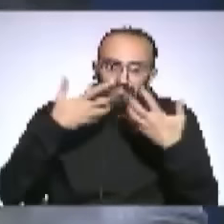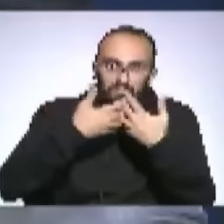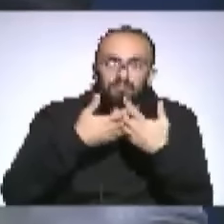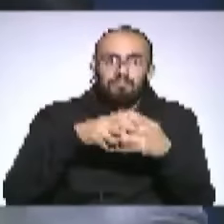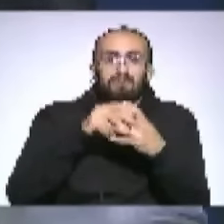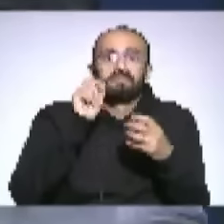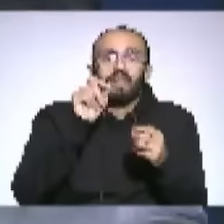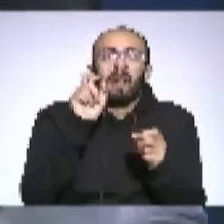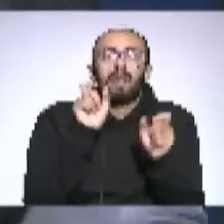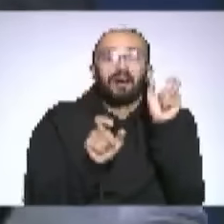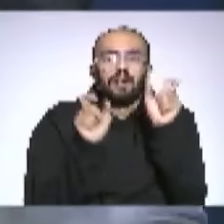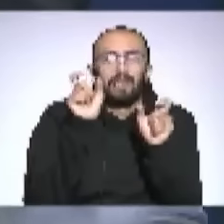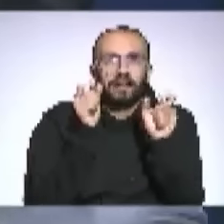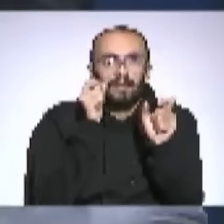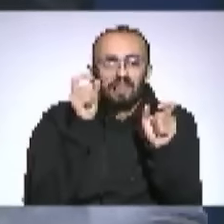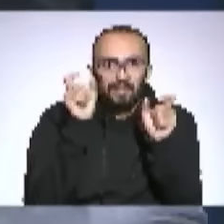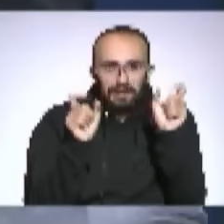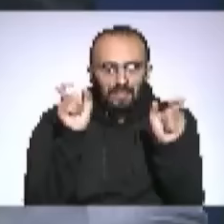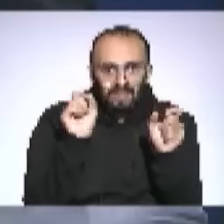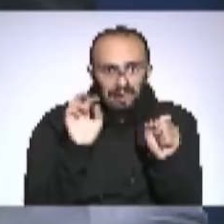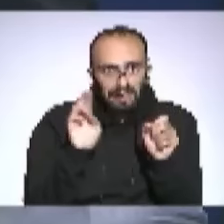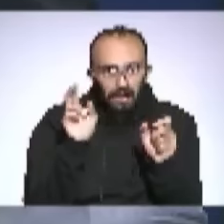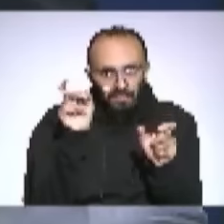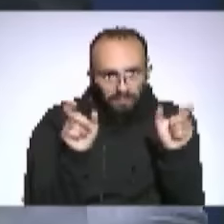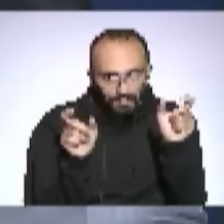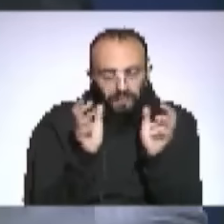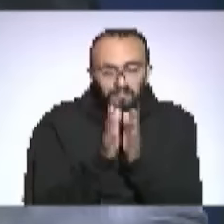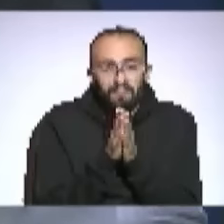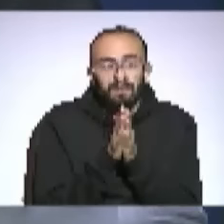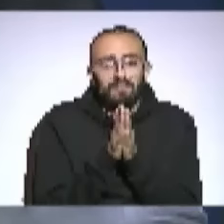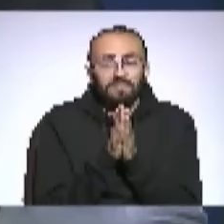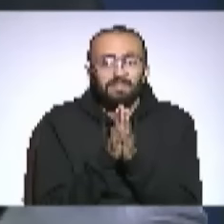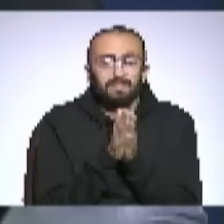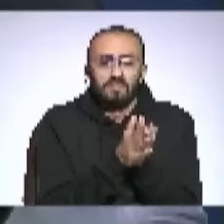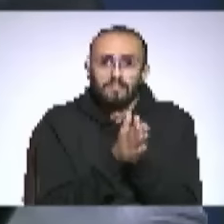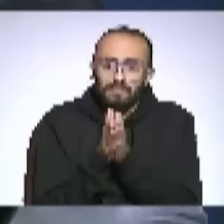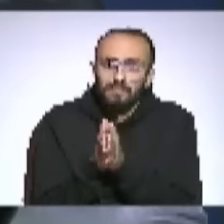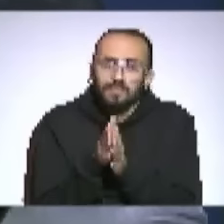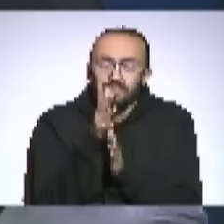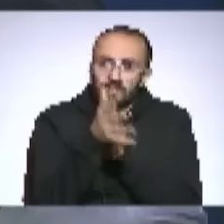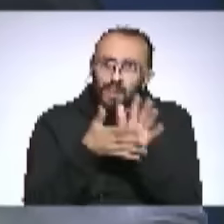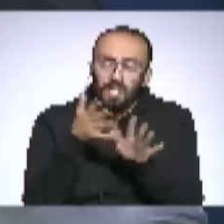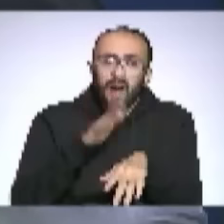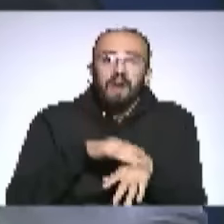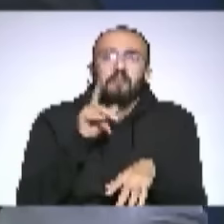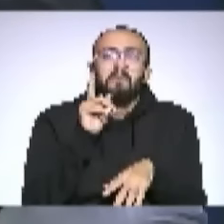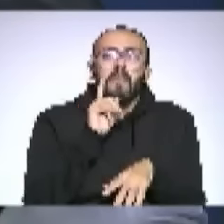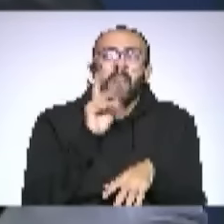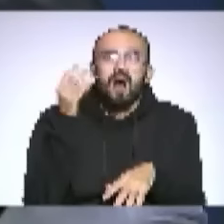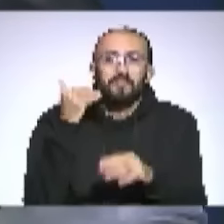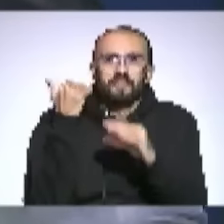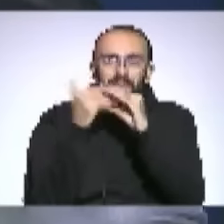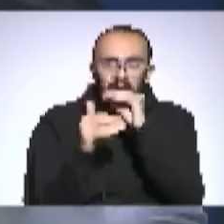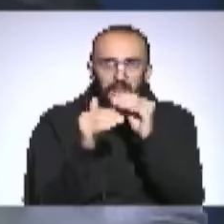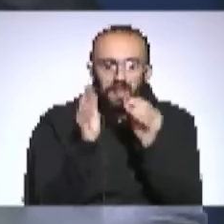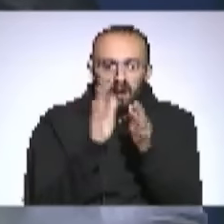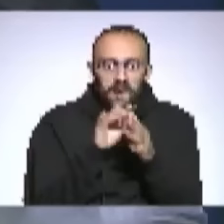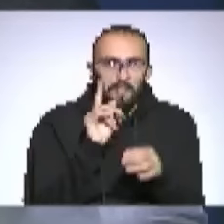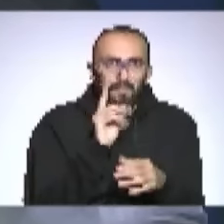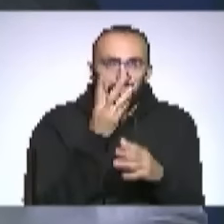الكنسي ومعاملاتك مع المجتمع الكنسي فانت كلمتي عن الام اللي بتتكلم مع ابنها